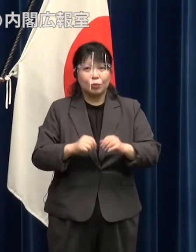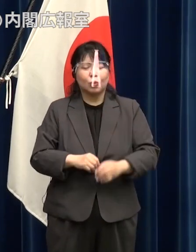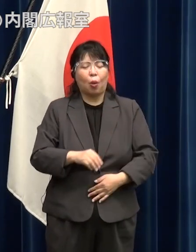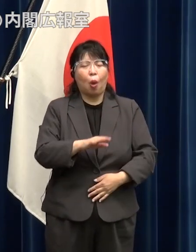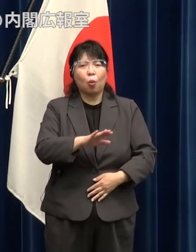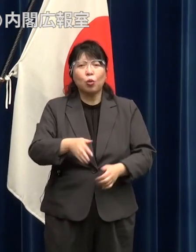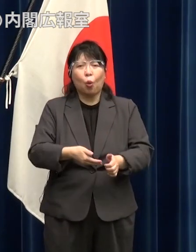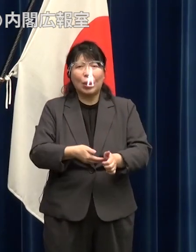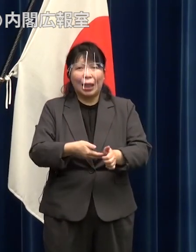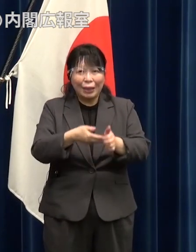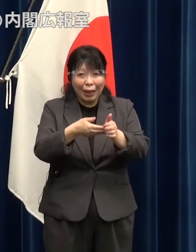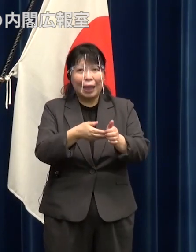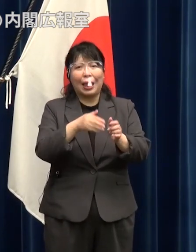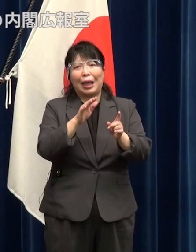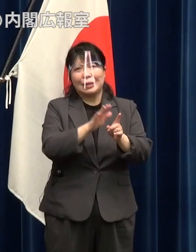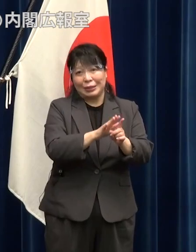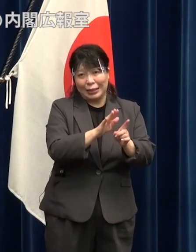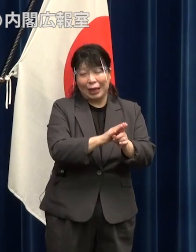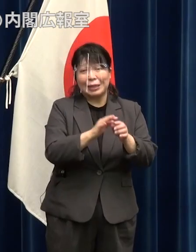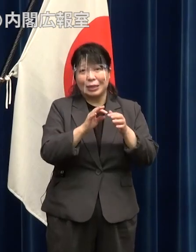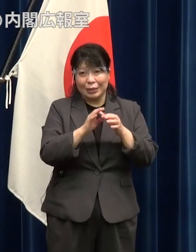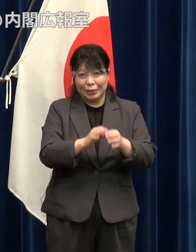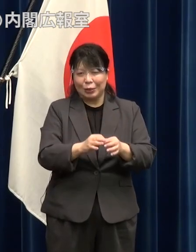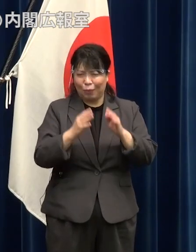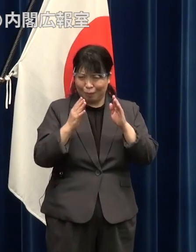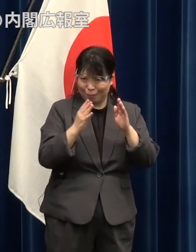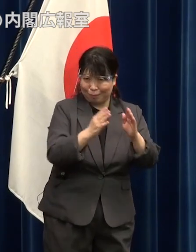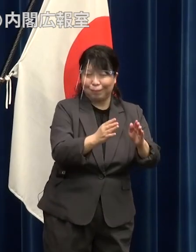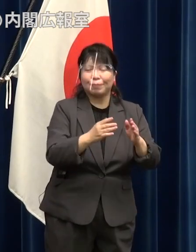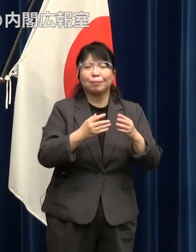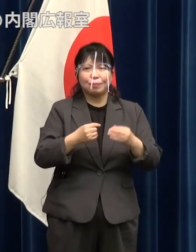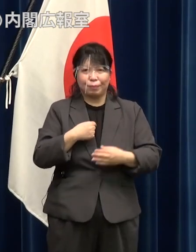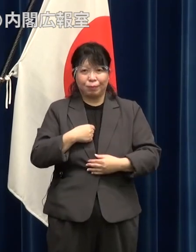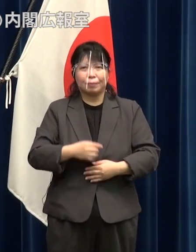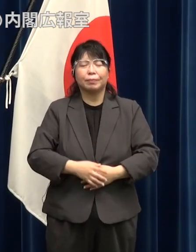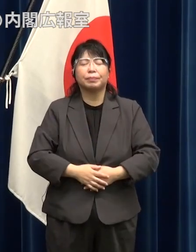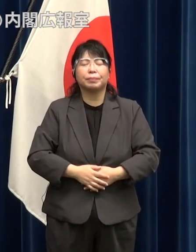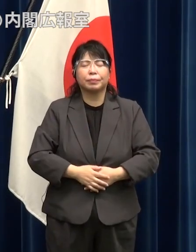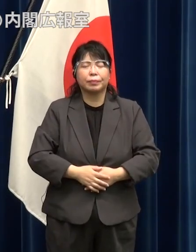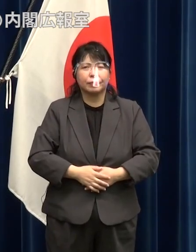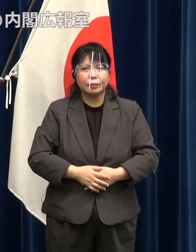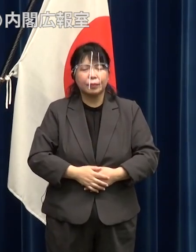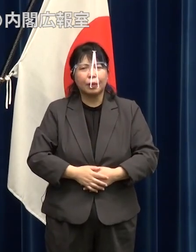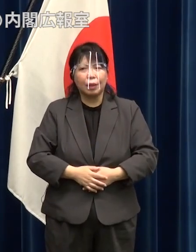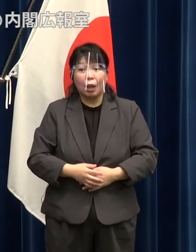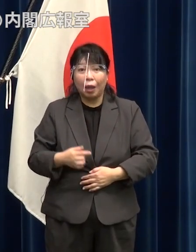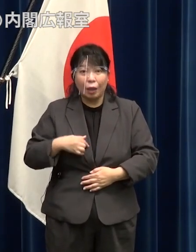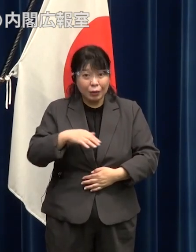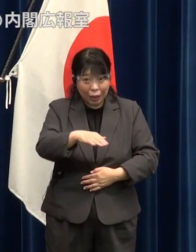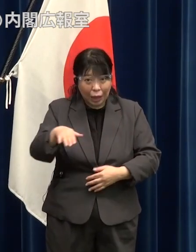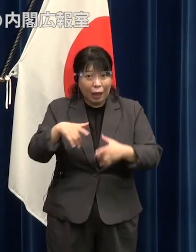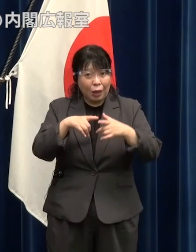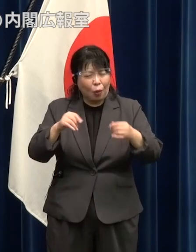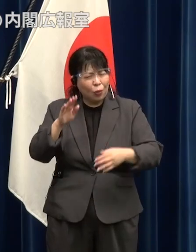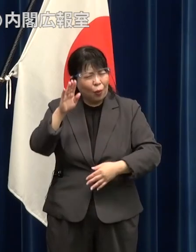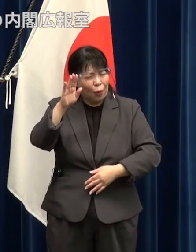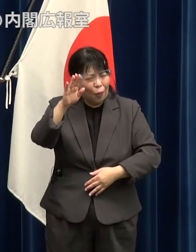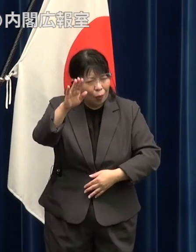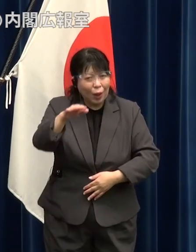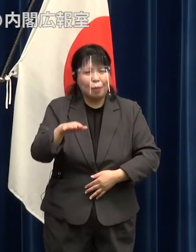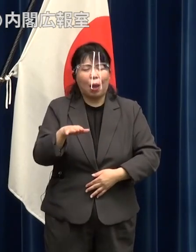援についても力を入れました。我が国の未来は子どもにかかっています